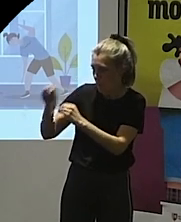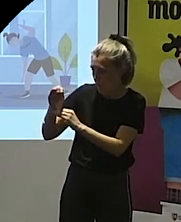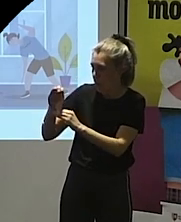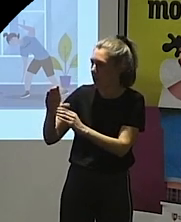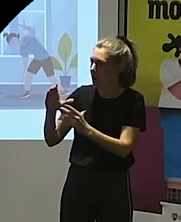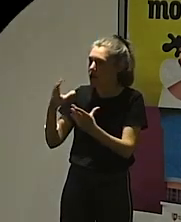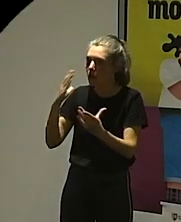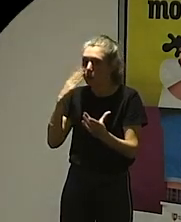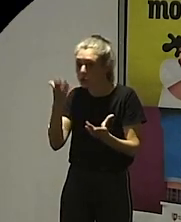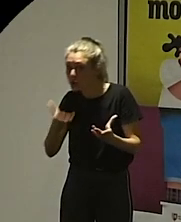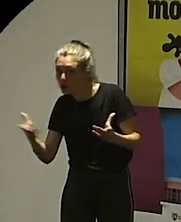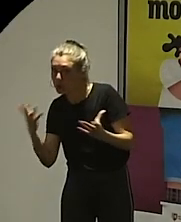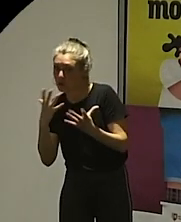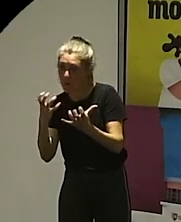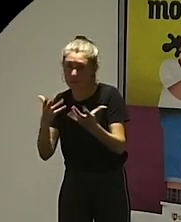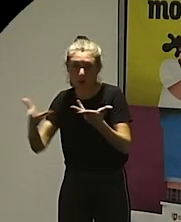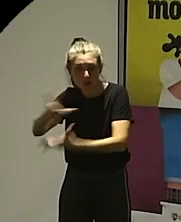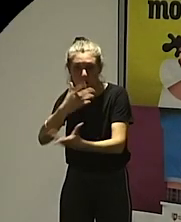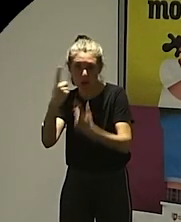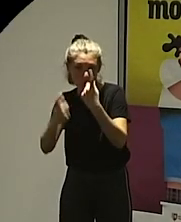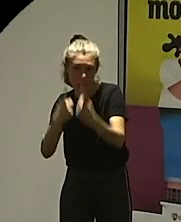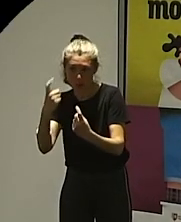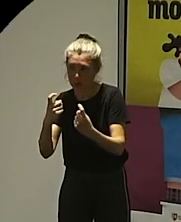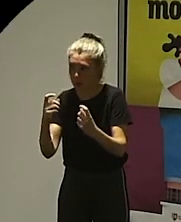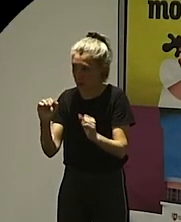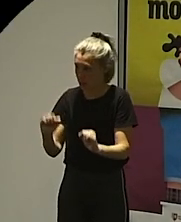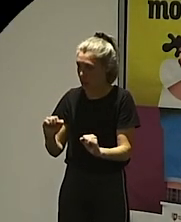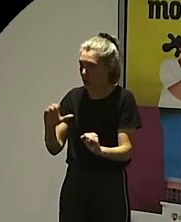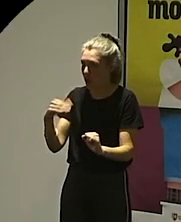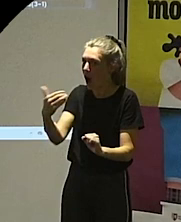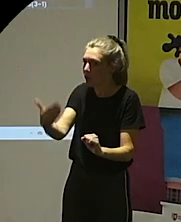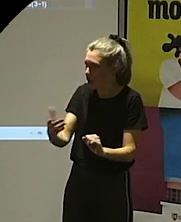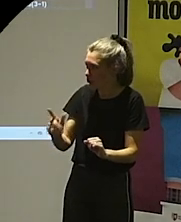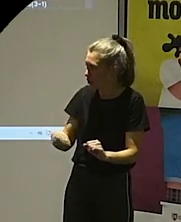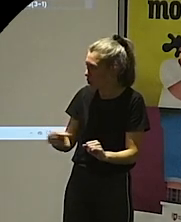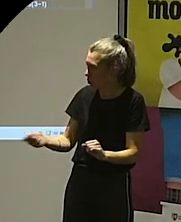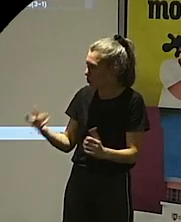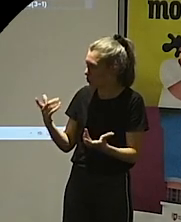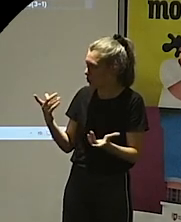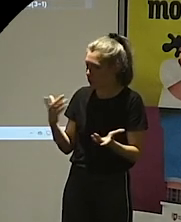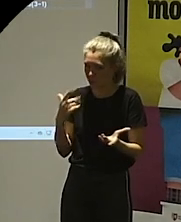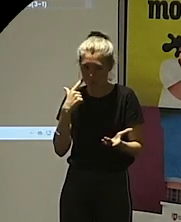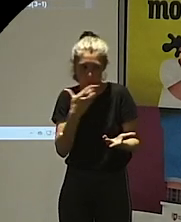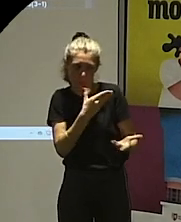si vous le voulez, si vous avez des questions à poser à Michel ou